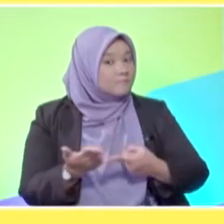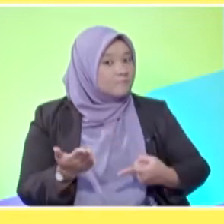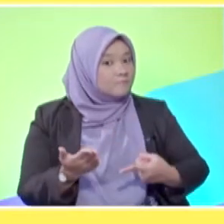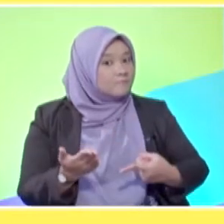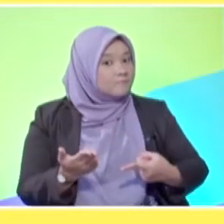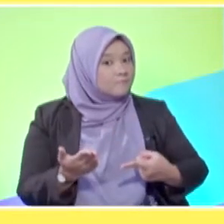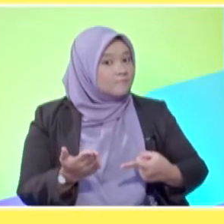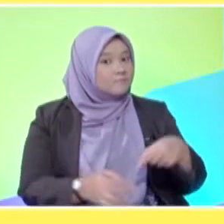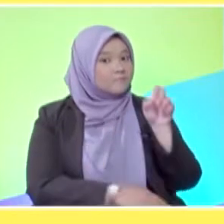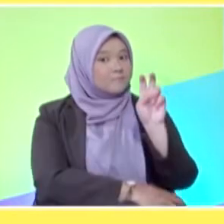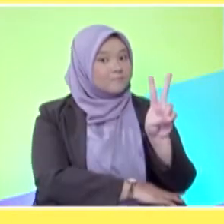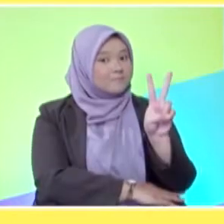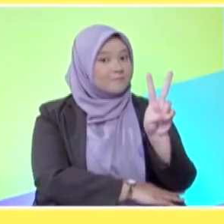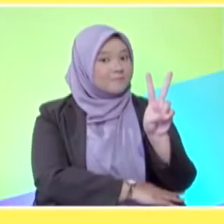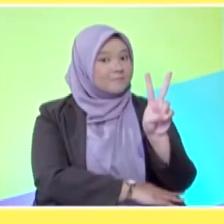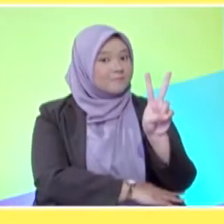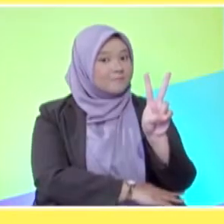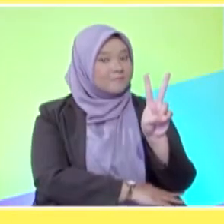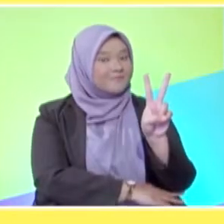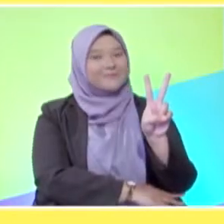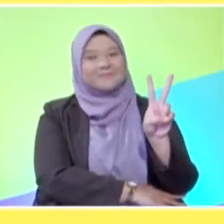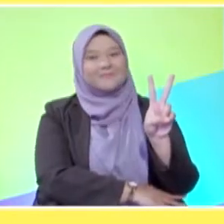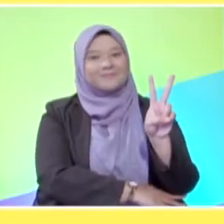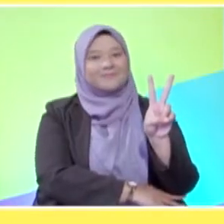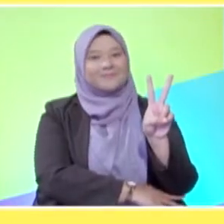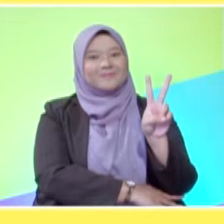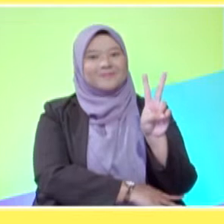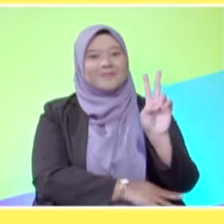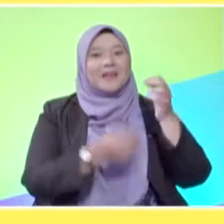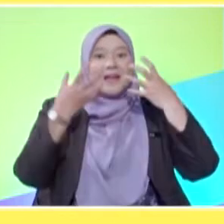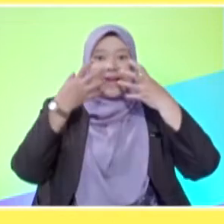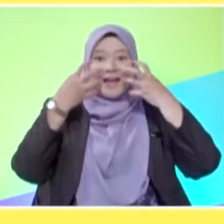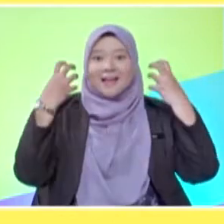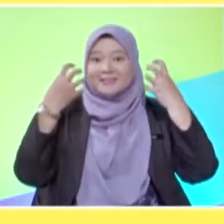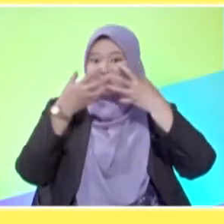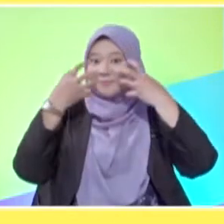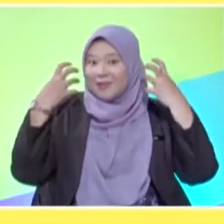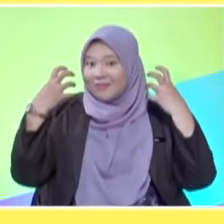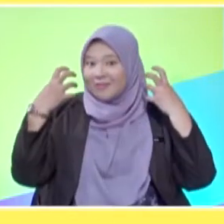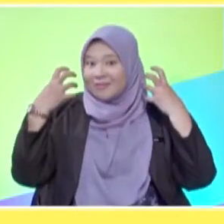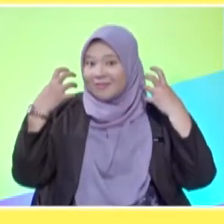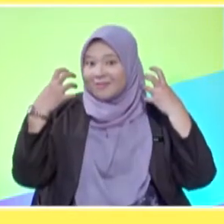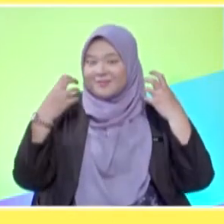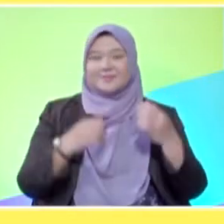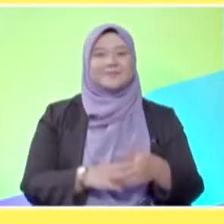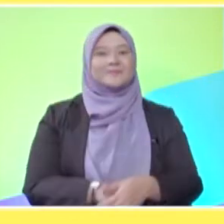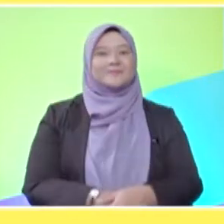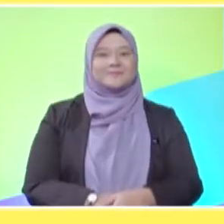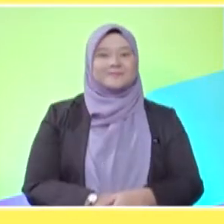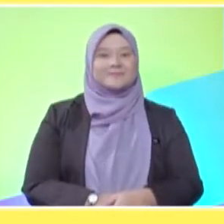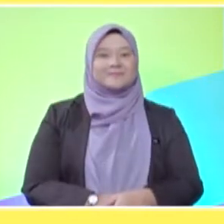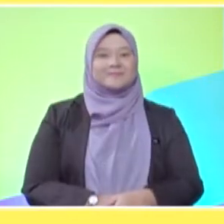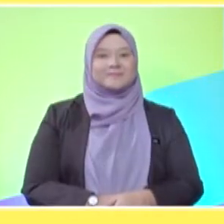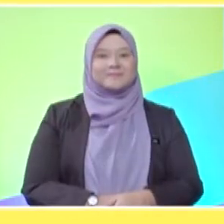kepolisian oke oke Ini adalah hewan Lia Lia inilah